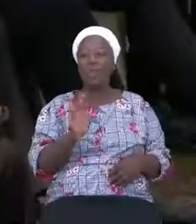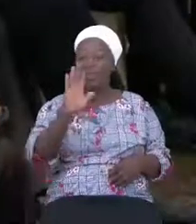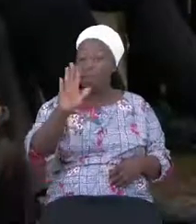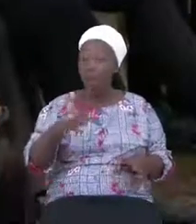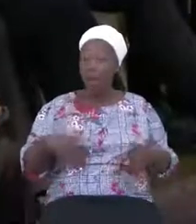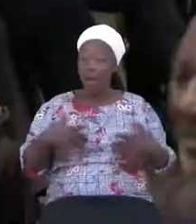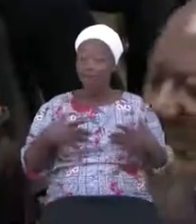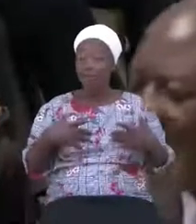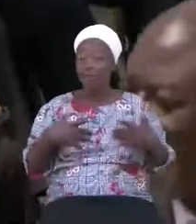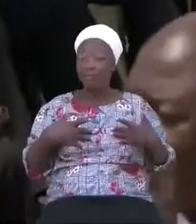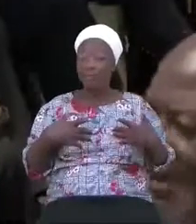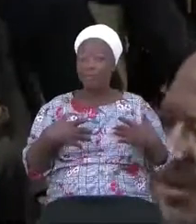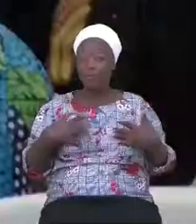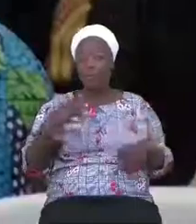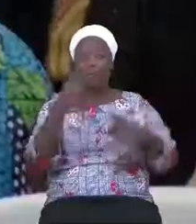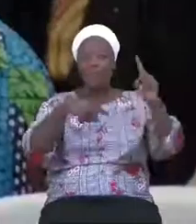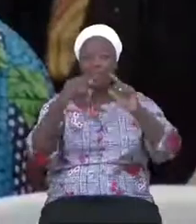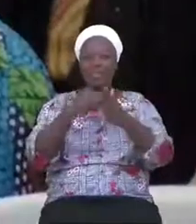vie, ma vie,